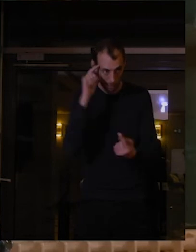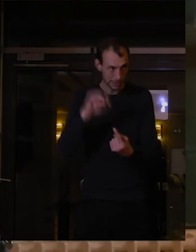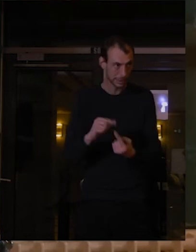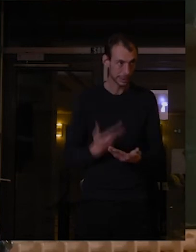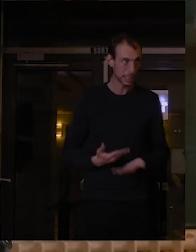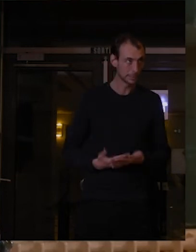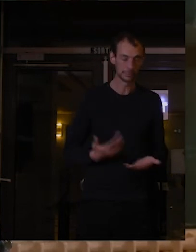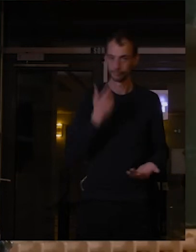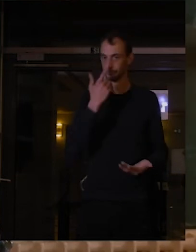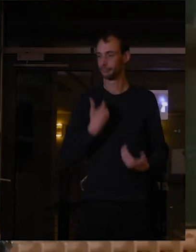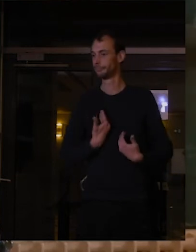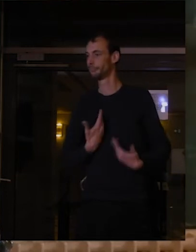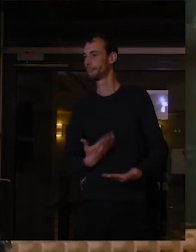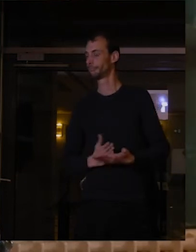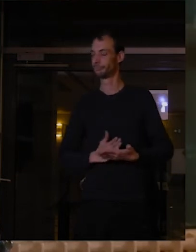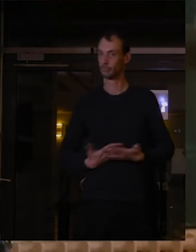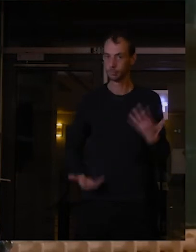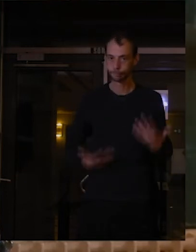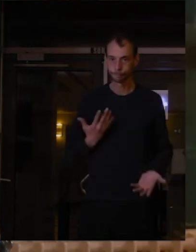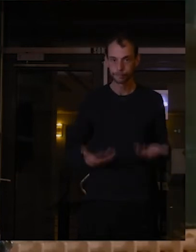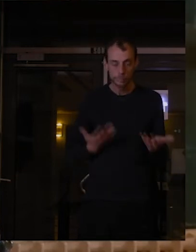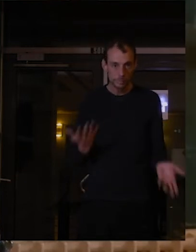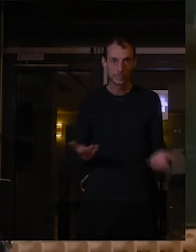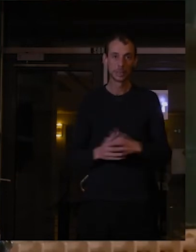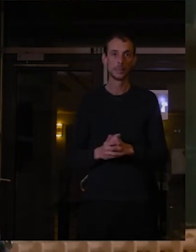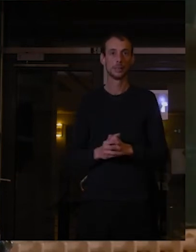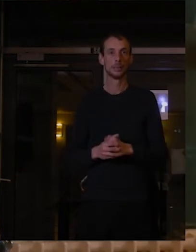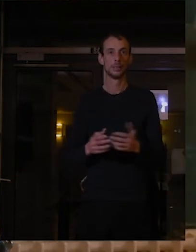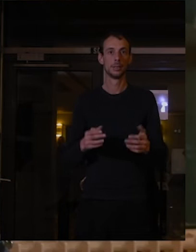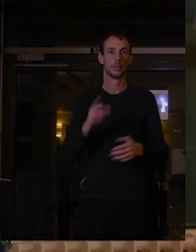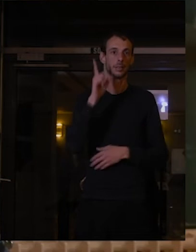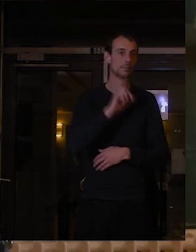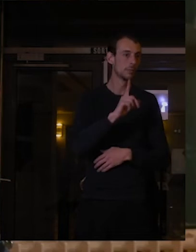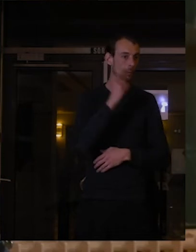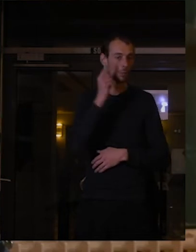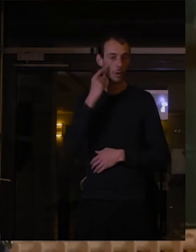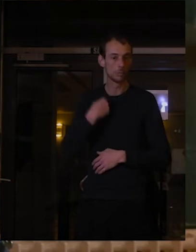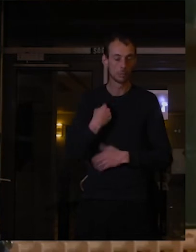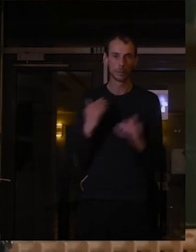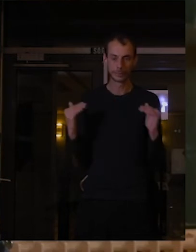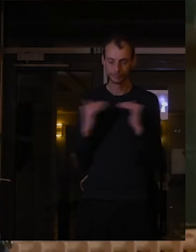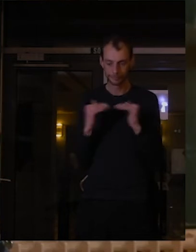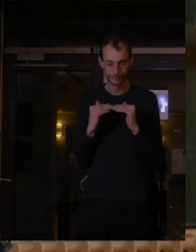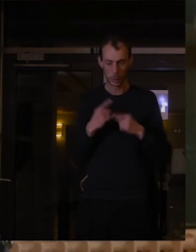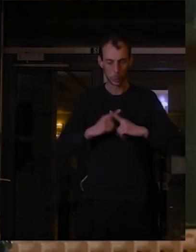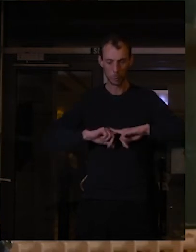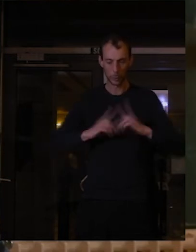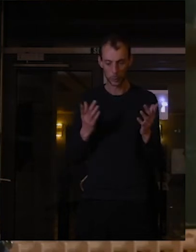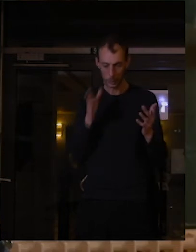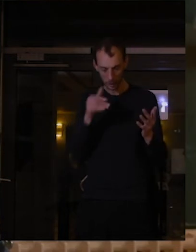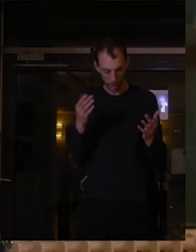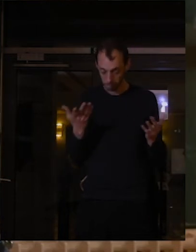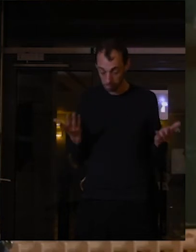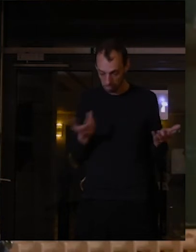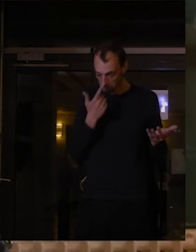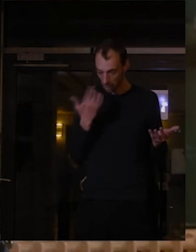peu dubitatif parce que l'égalité femmes-hommes, elle est tellement ancrée en moi qu'aujourd'hui, on ne devrait pas avoir ce discours-là. Mais il faut quand même saluer les